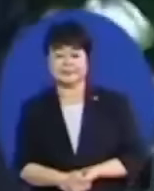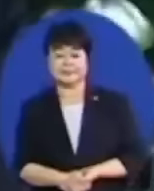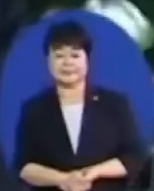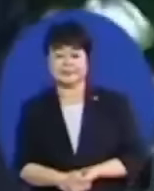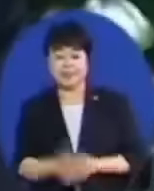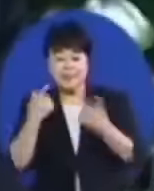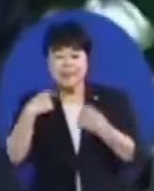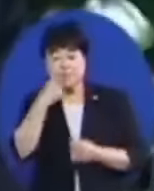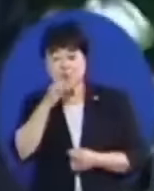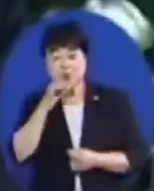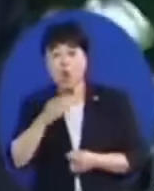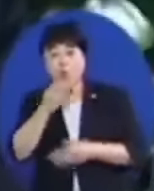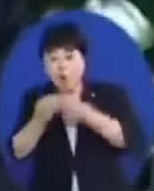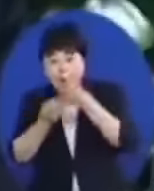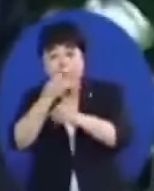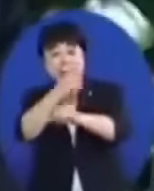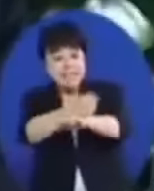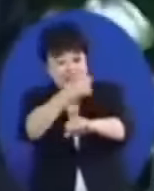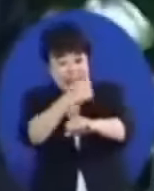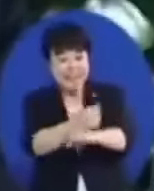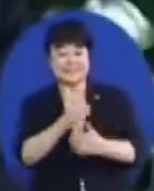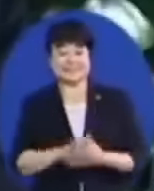매일같이 입술로 고백하자.